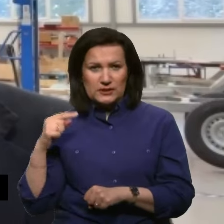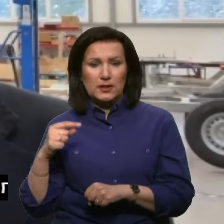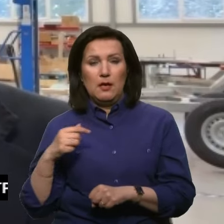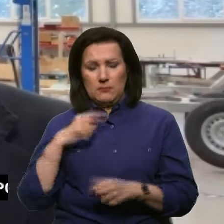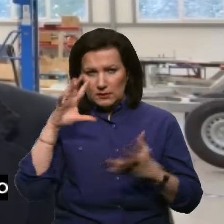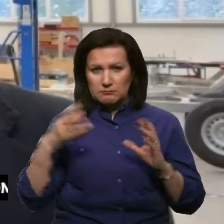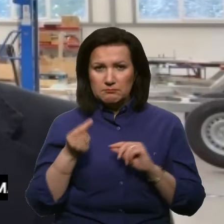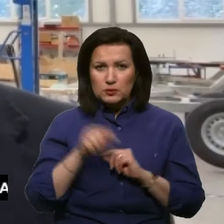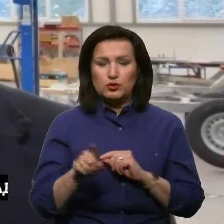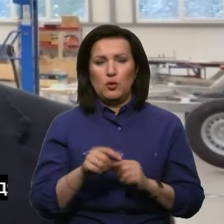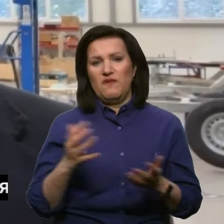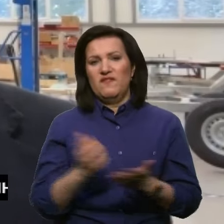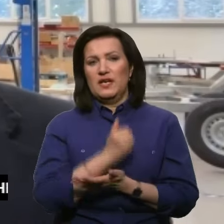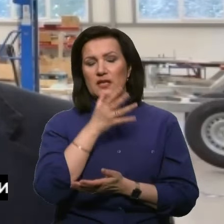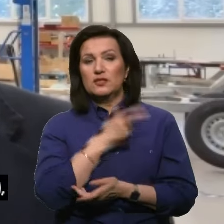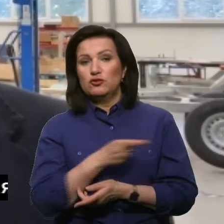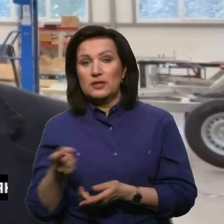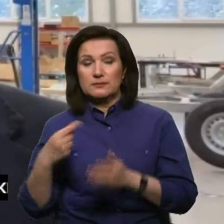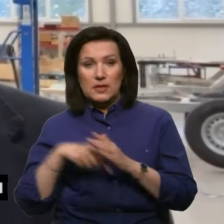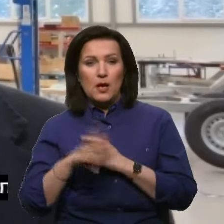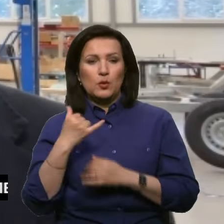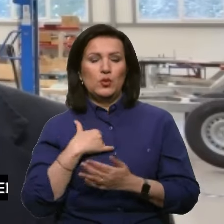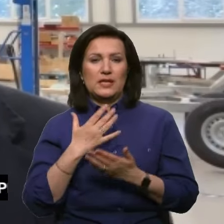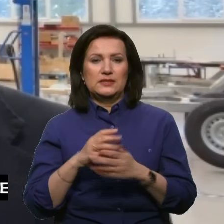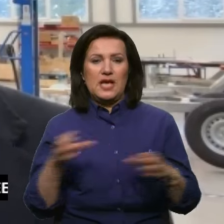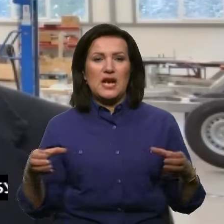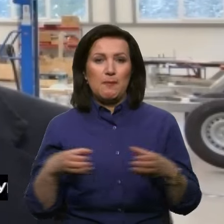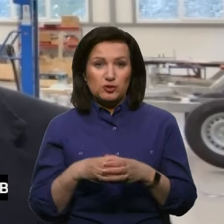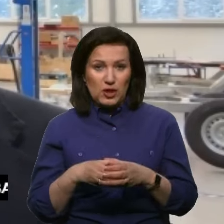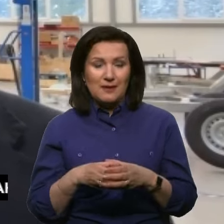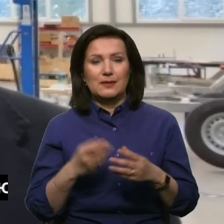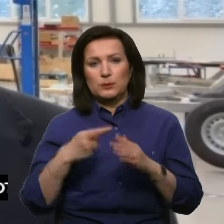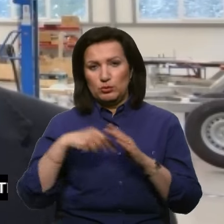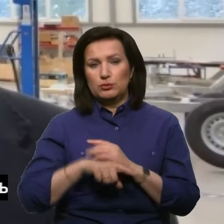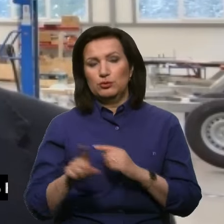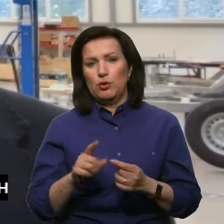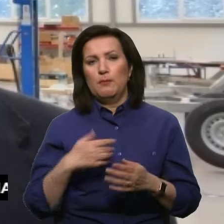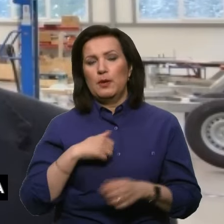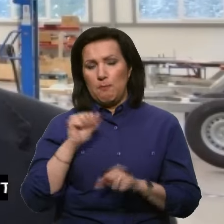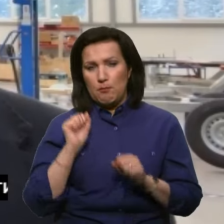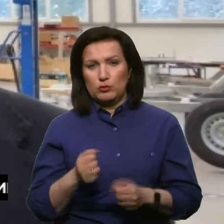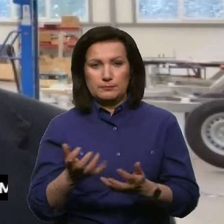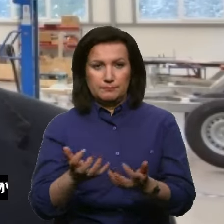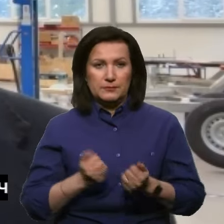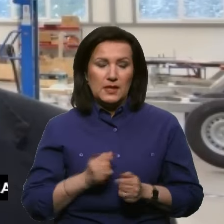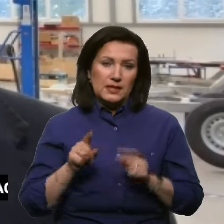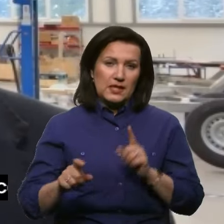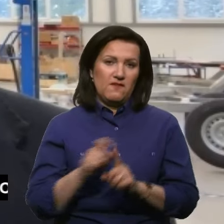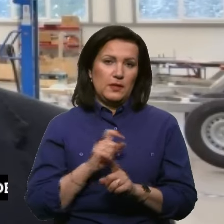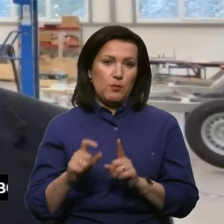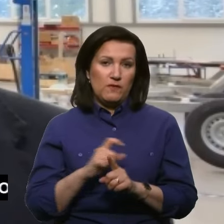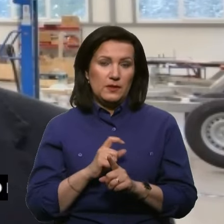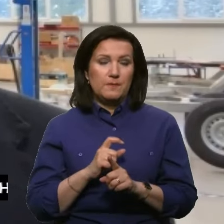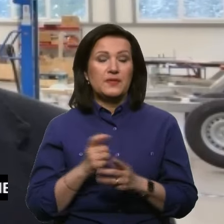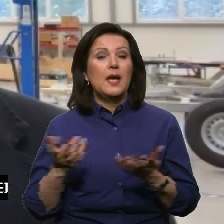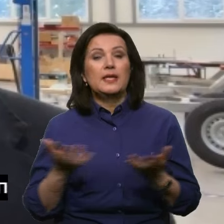привело нас до того, щоб виграти час. Отже, коли у нас є формат «Рамштайн», це означає, що ми можемо отримати деякі відповіді.